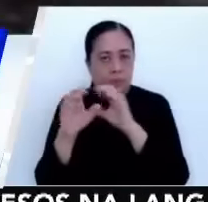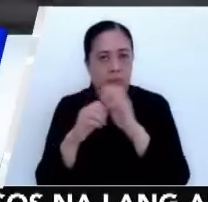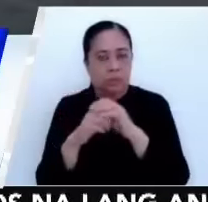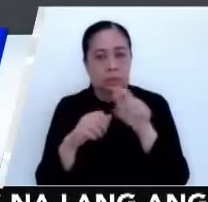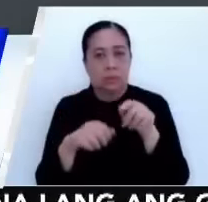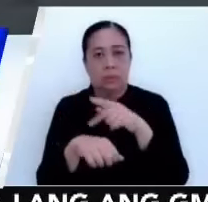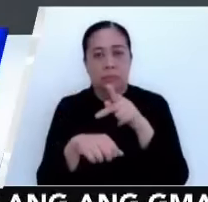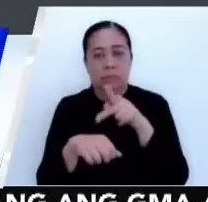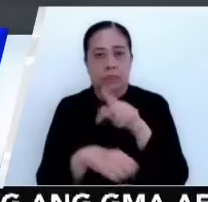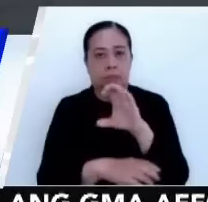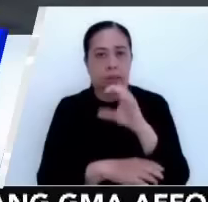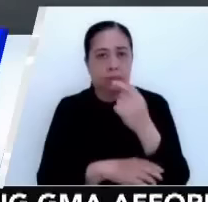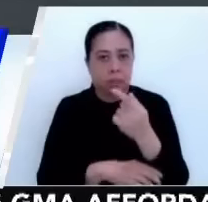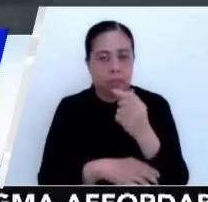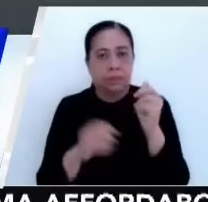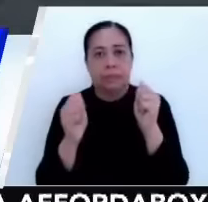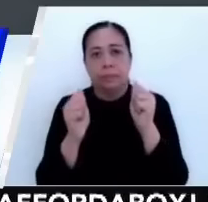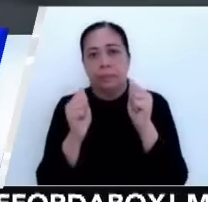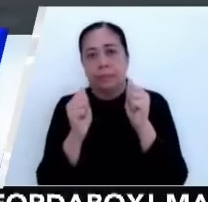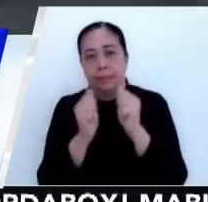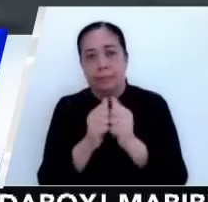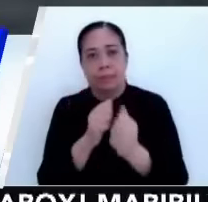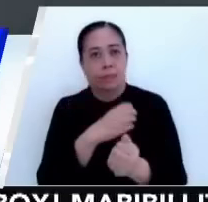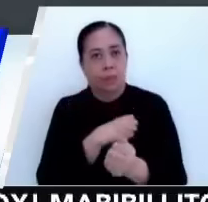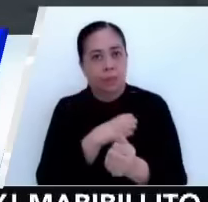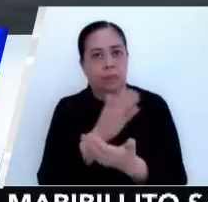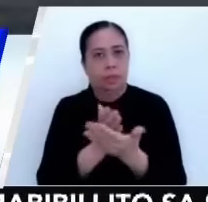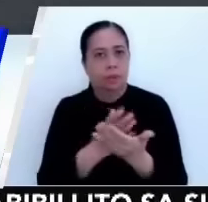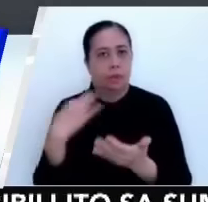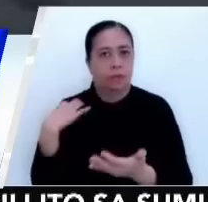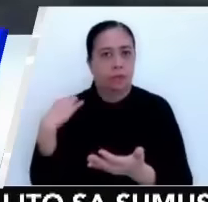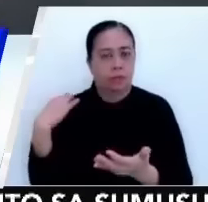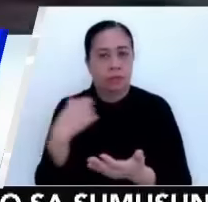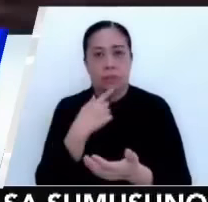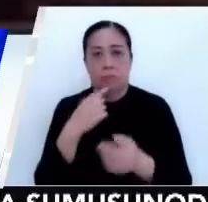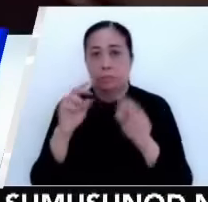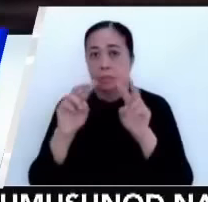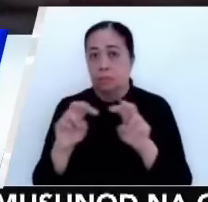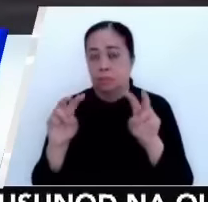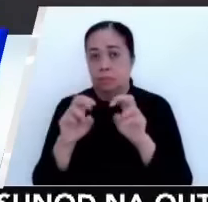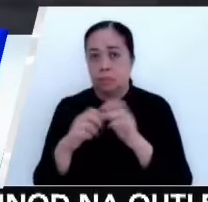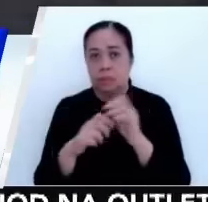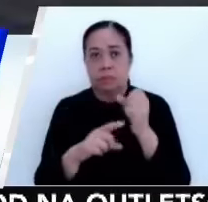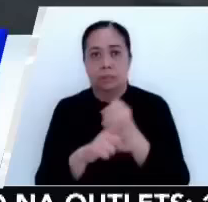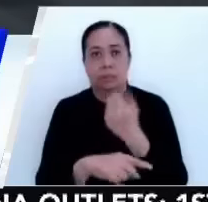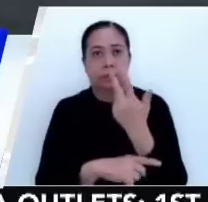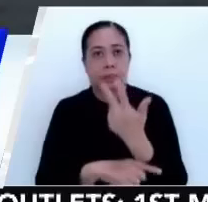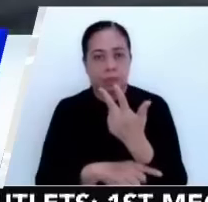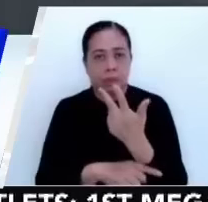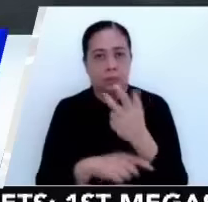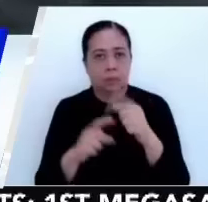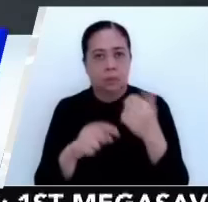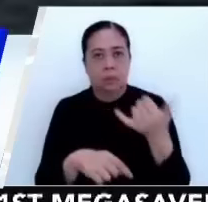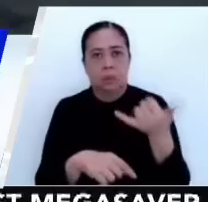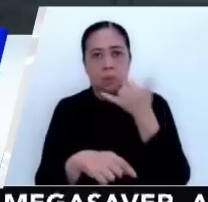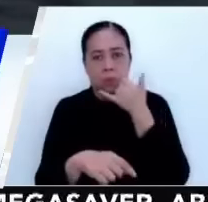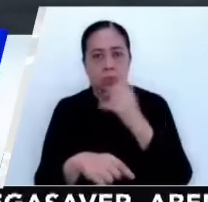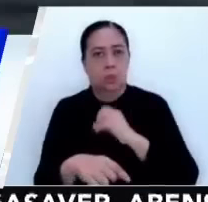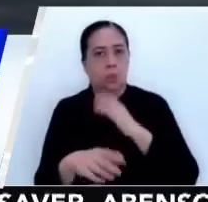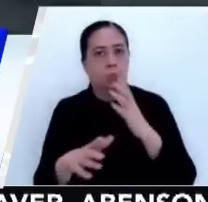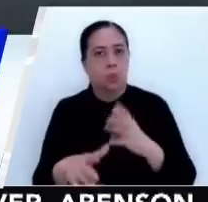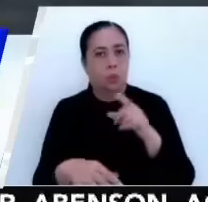Guard, kasama ang pulisya at ilang volunteer. Ayon sa investigasyon, September 3, nang tumawag ang may-ari ng bangka sa Coast Guard